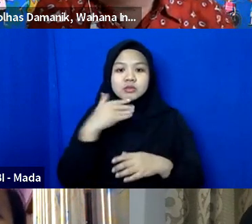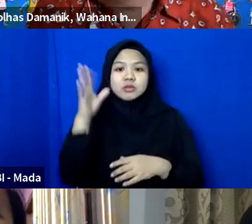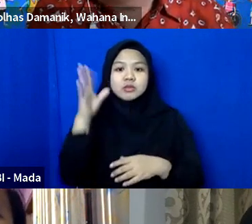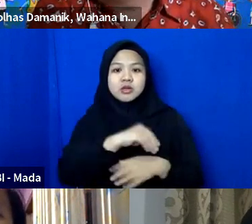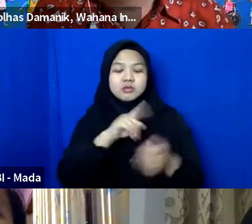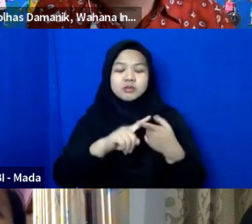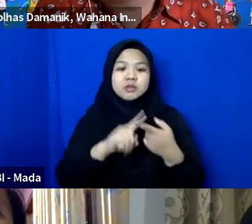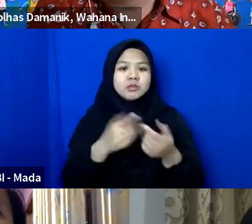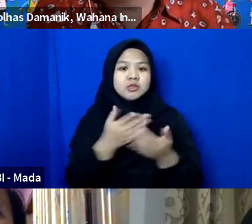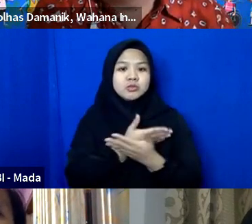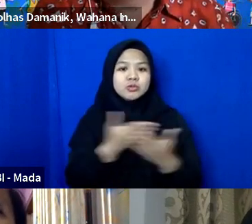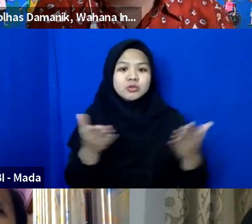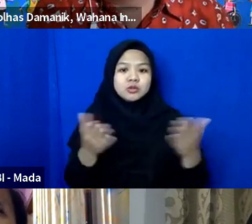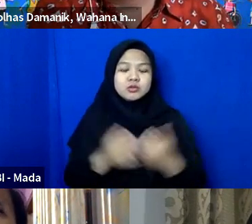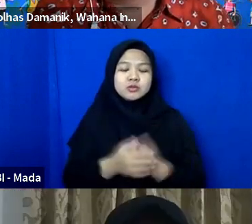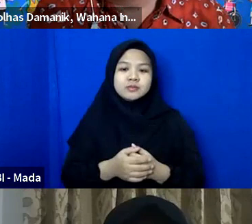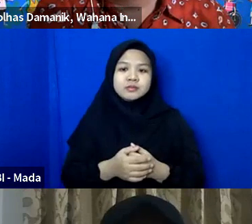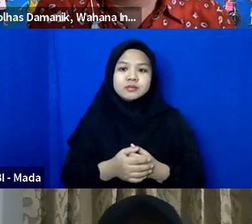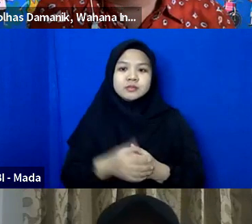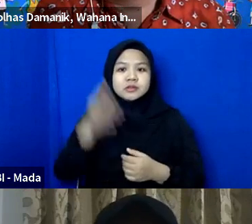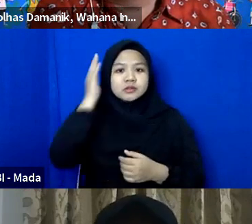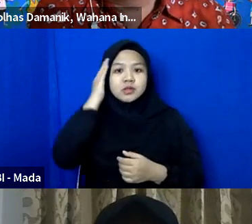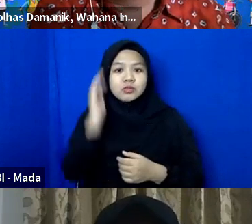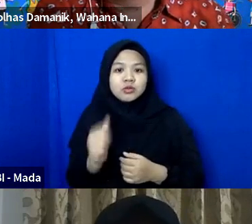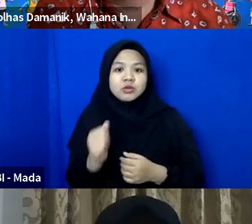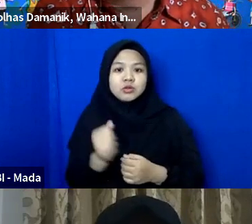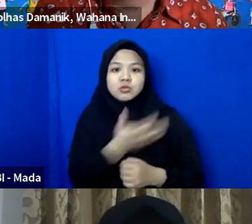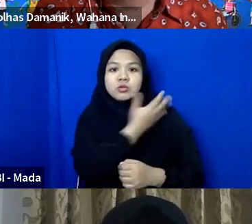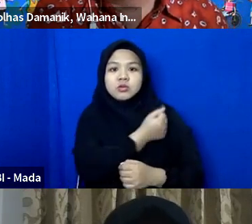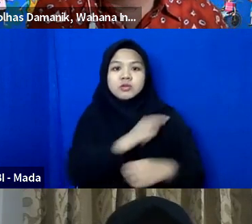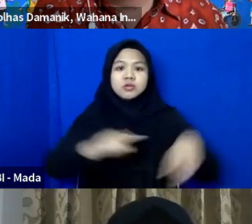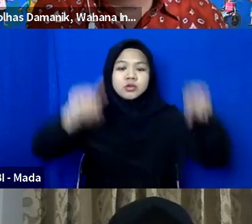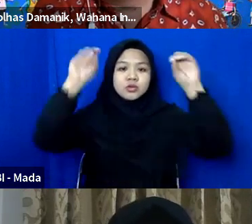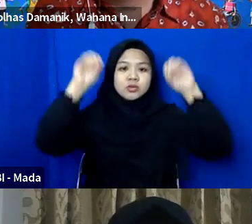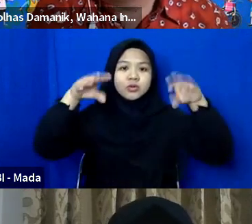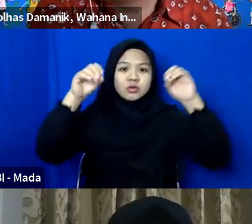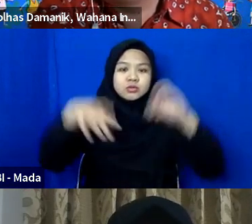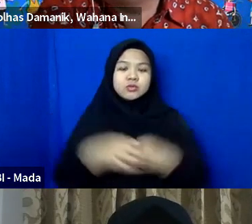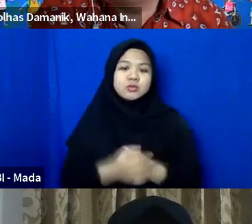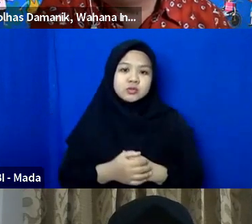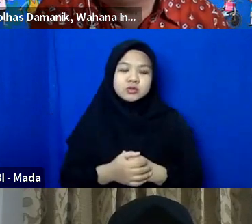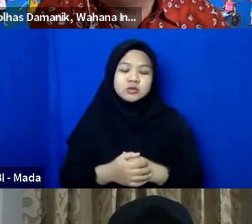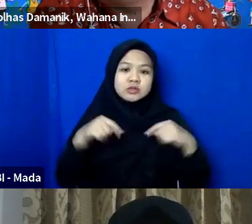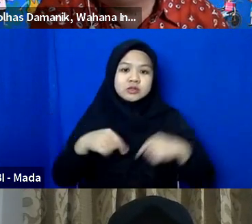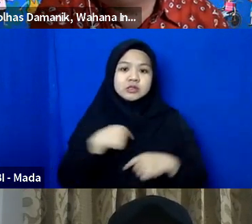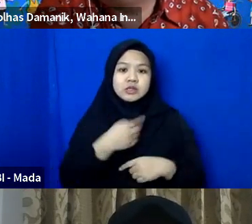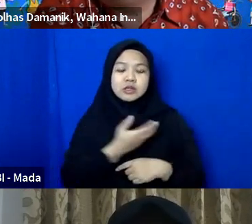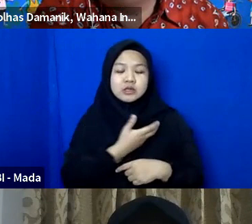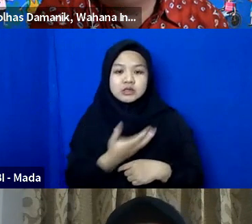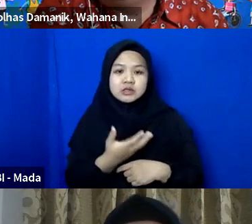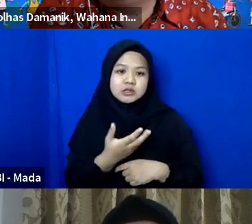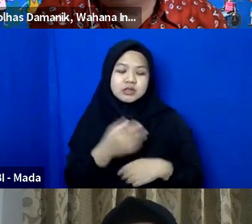malam teman-teman semua assalamualaikum warahmatullah wabarakatuh disini Saya ingin